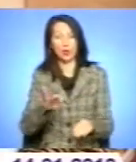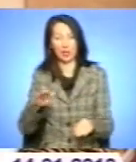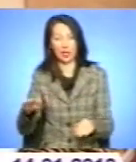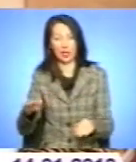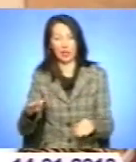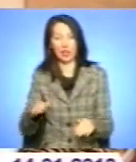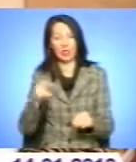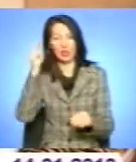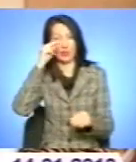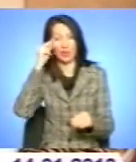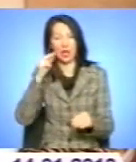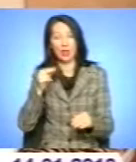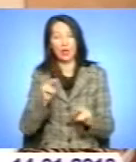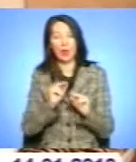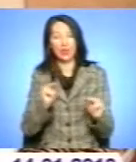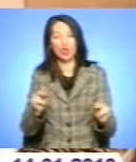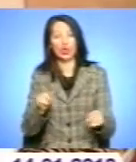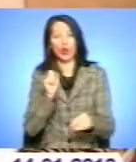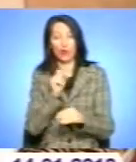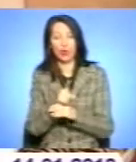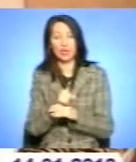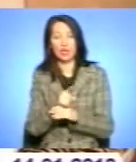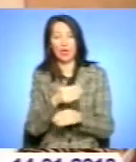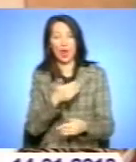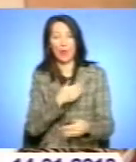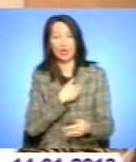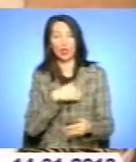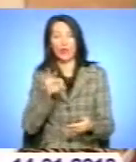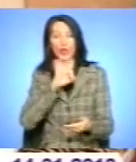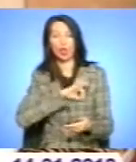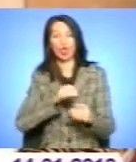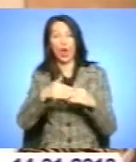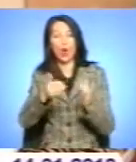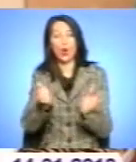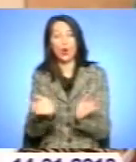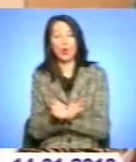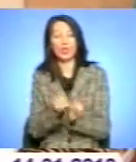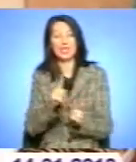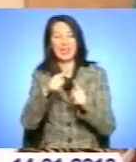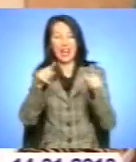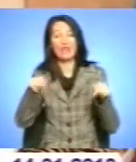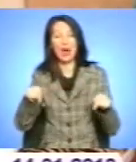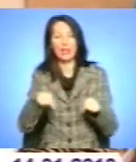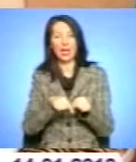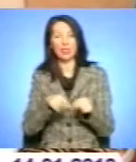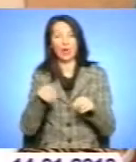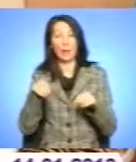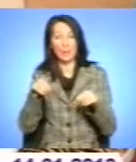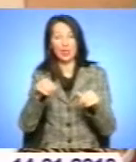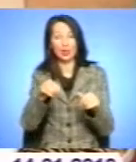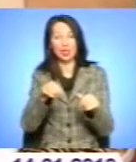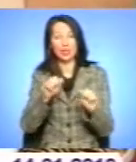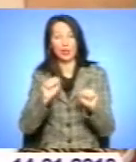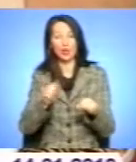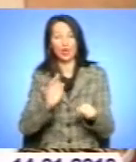навчальної педагогічної функції бажано використовувати круглі або квадратні пісочниці, а можуть